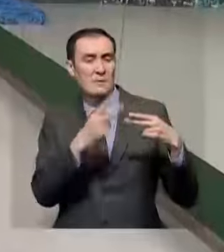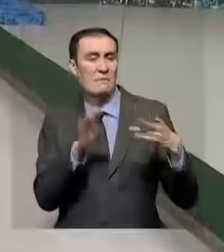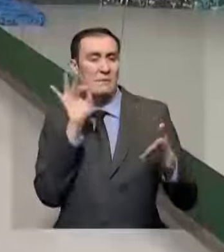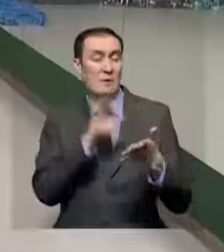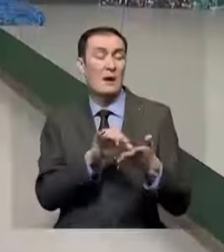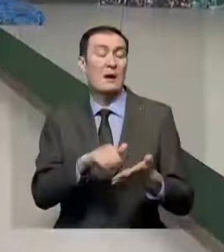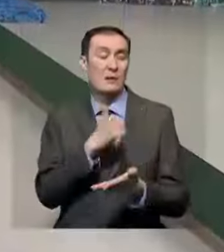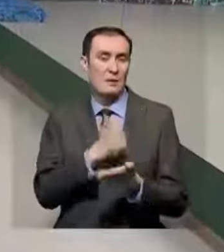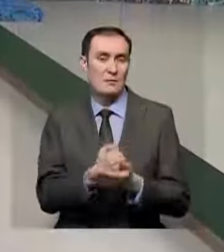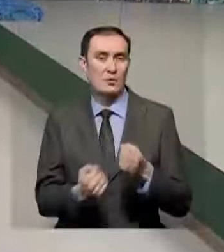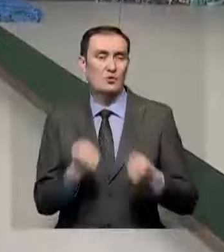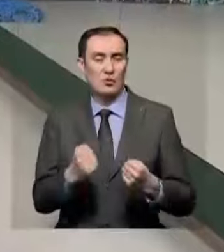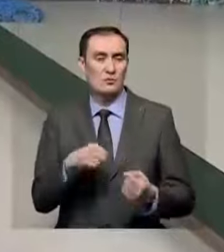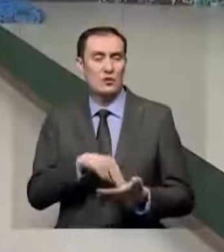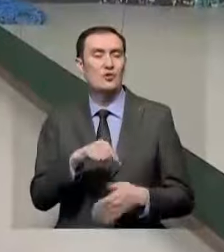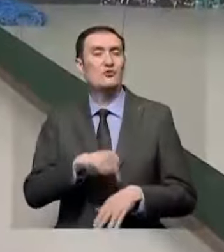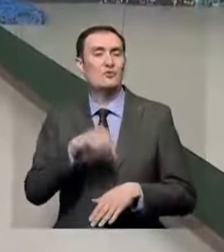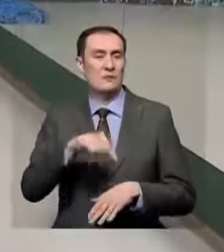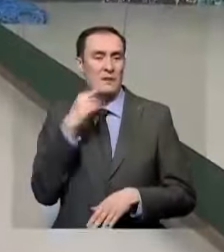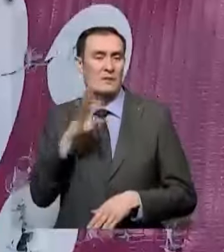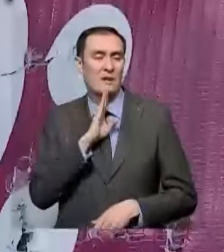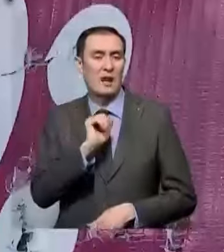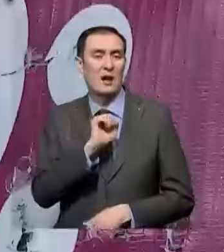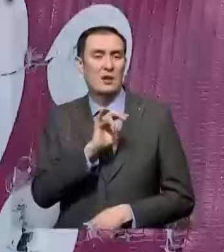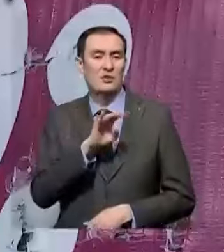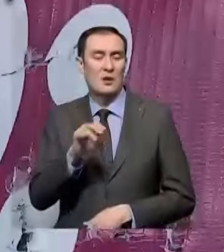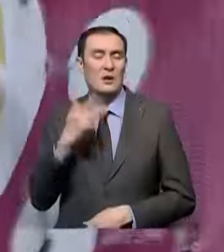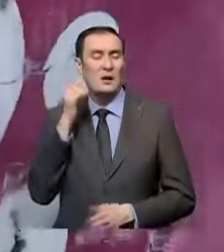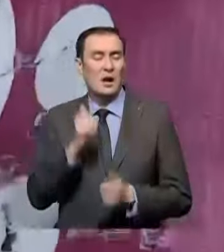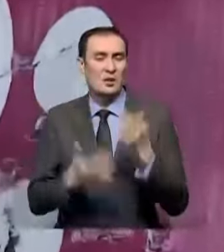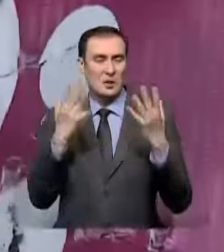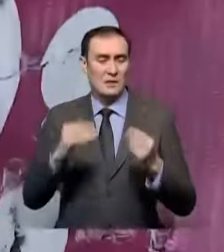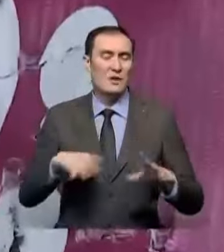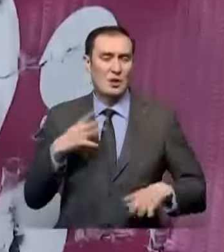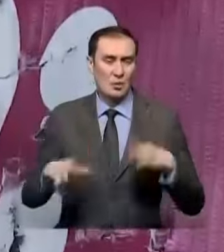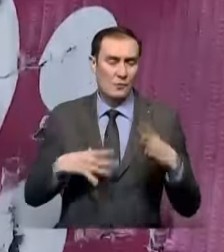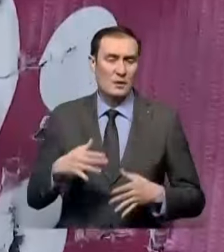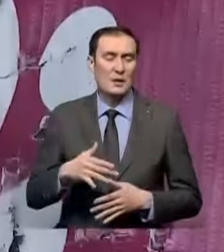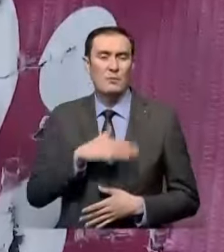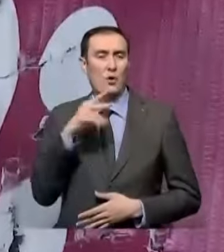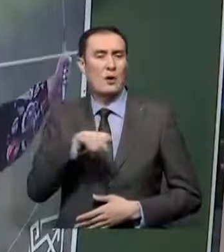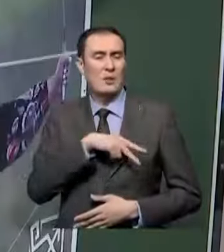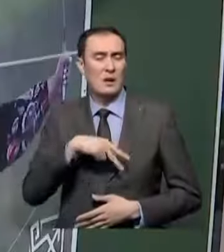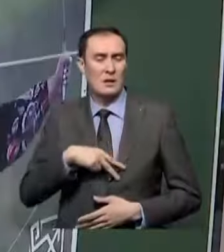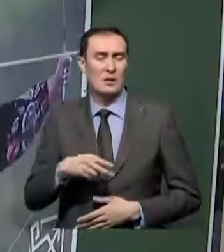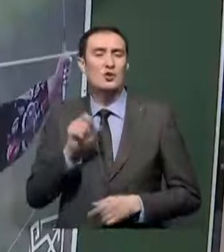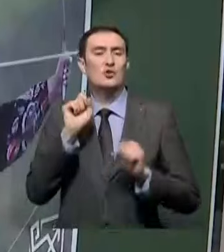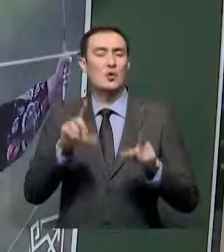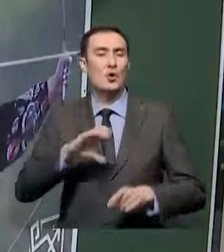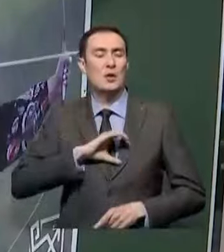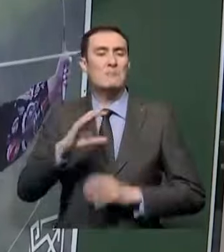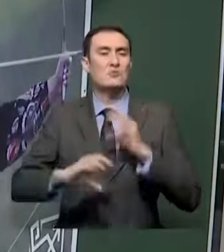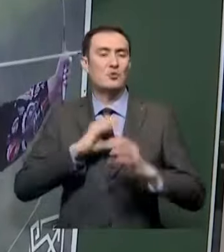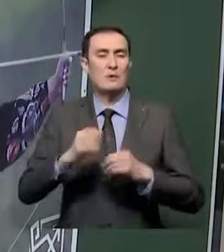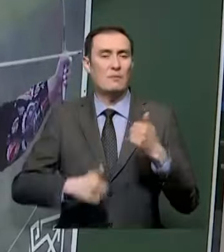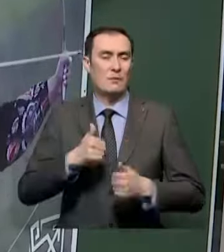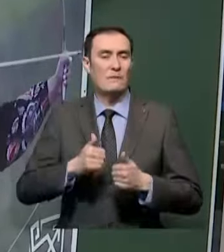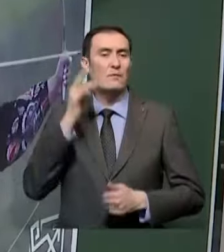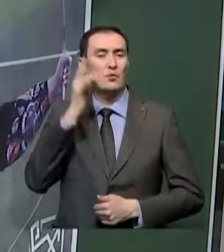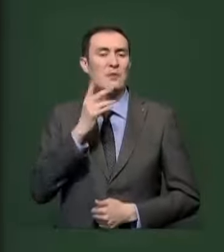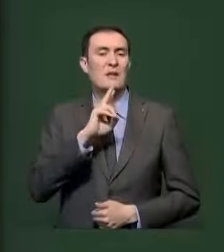яблочко. Главное – устойчивость и интуиция, говорит Анжела. За ее плечами каждодневные тренировки и десятки наград. Среди них – золото мирового первенства в